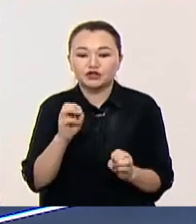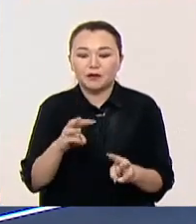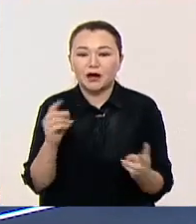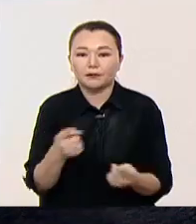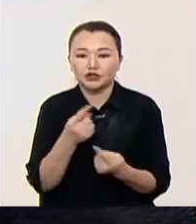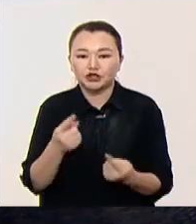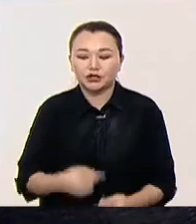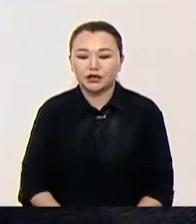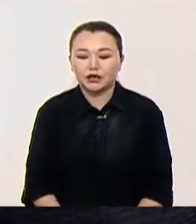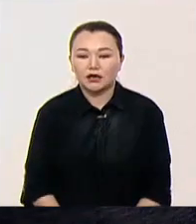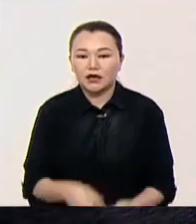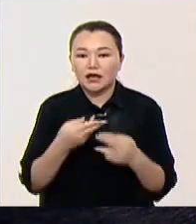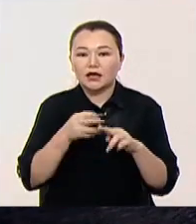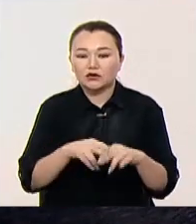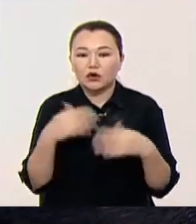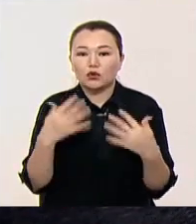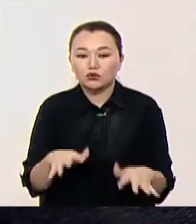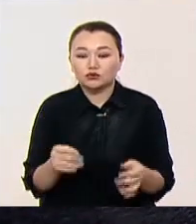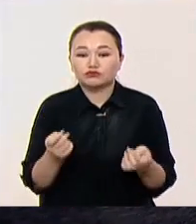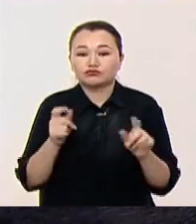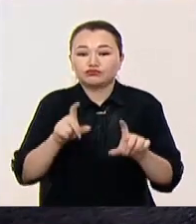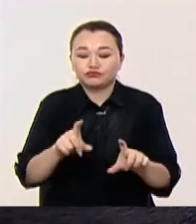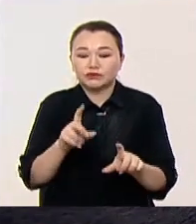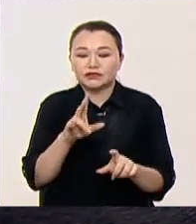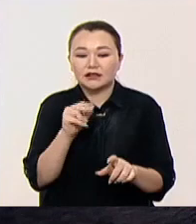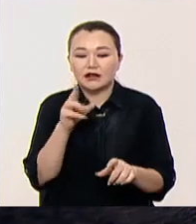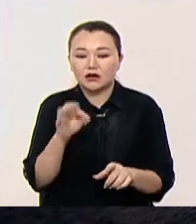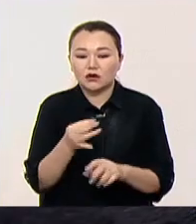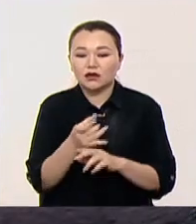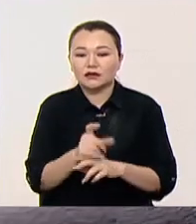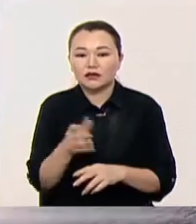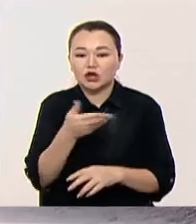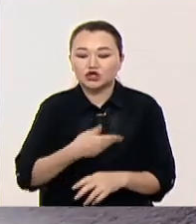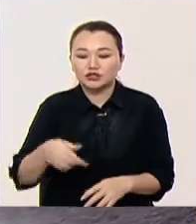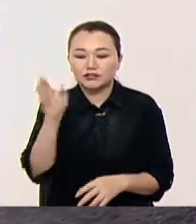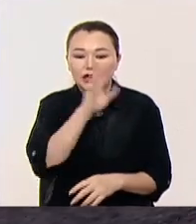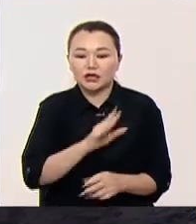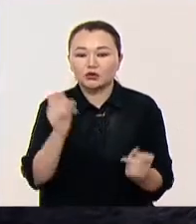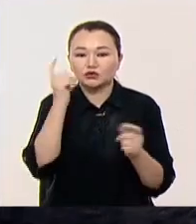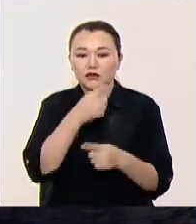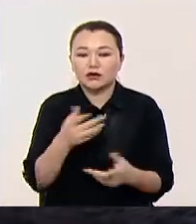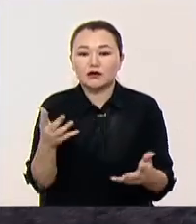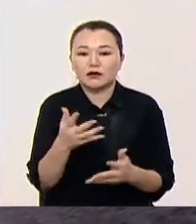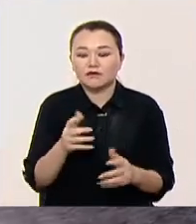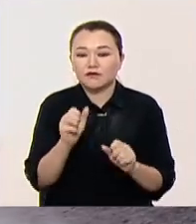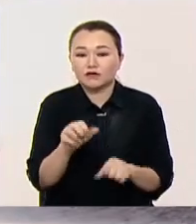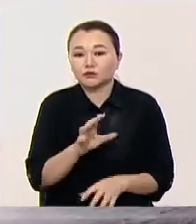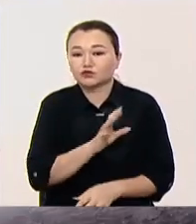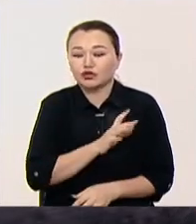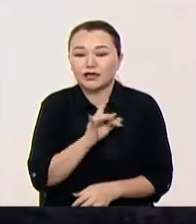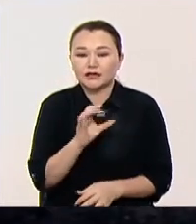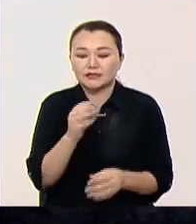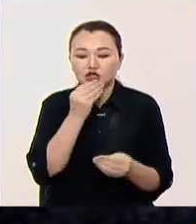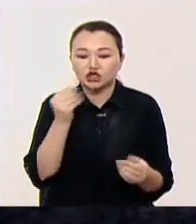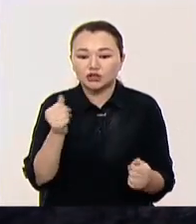обычно. Это уже привело к удорожанию злака в нашей стране. Динара Нургалиева узнавала, какова вероятность, что рис